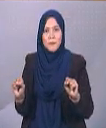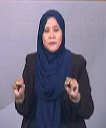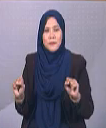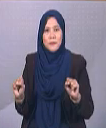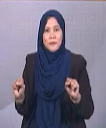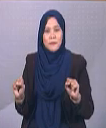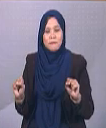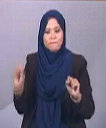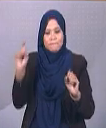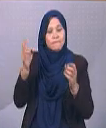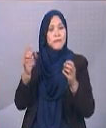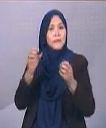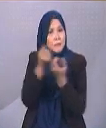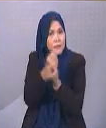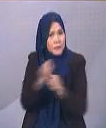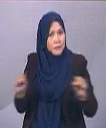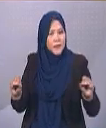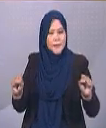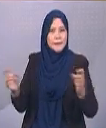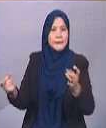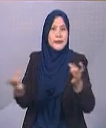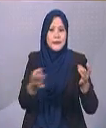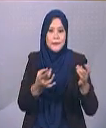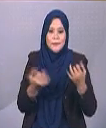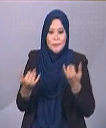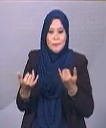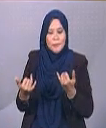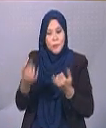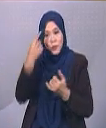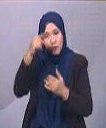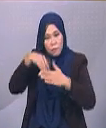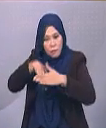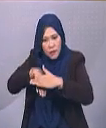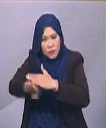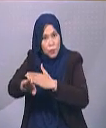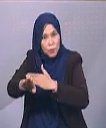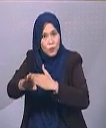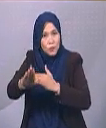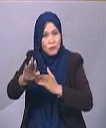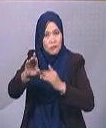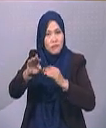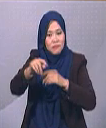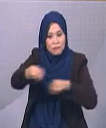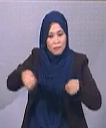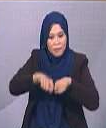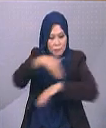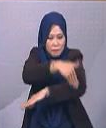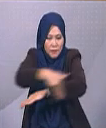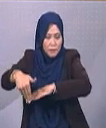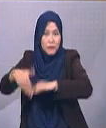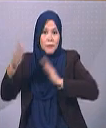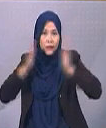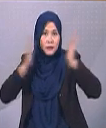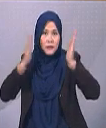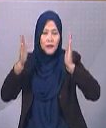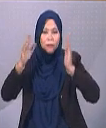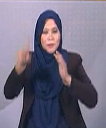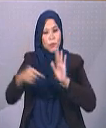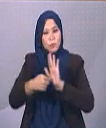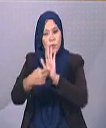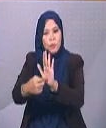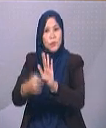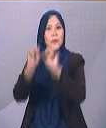persediaan yang paling rapi, iaitu mereka yang ingin memasuki pintu masuk kita, mereka perlu produce